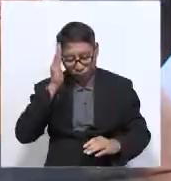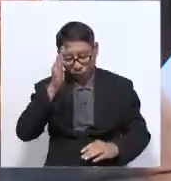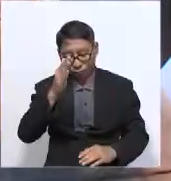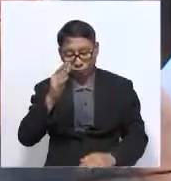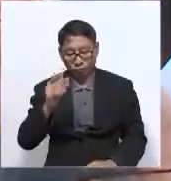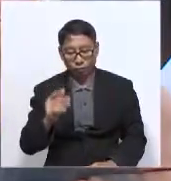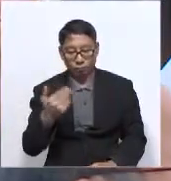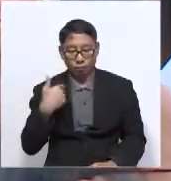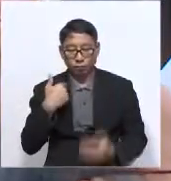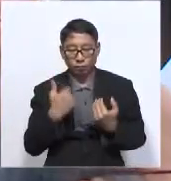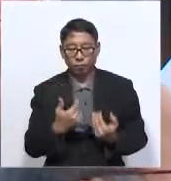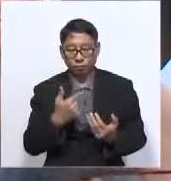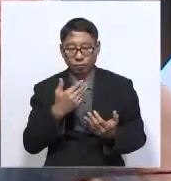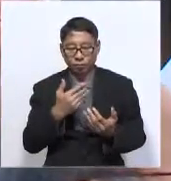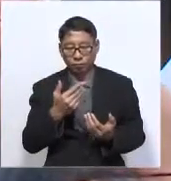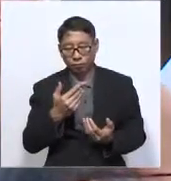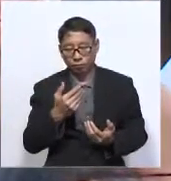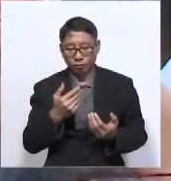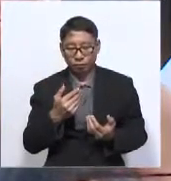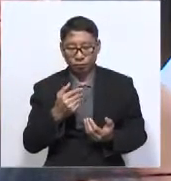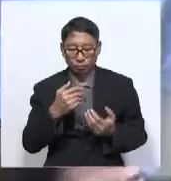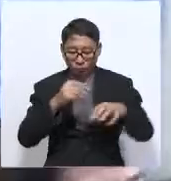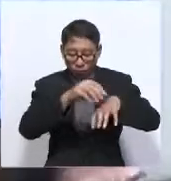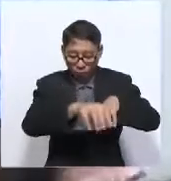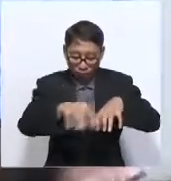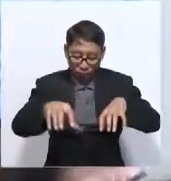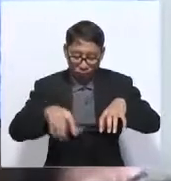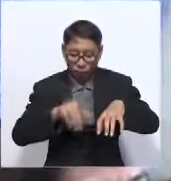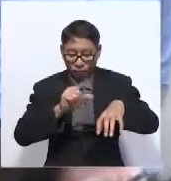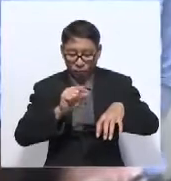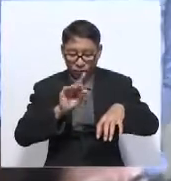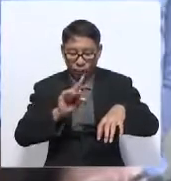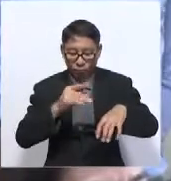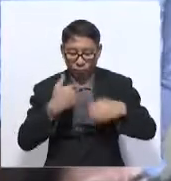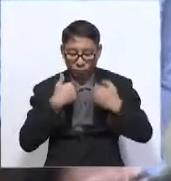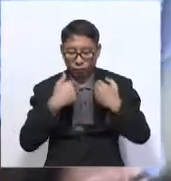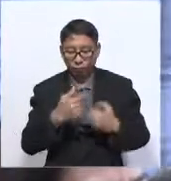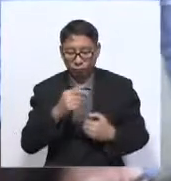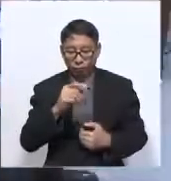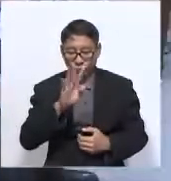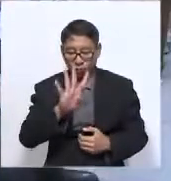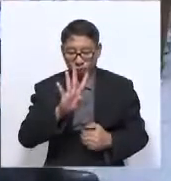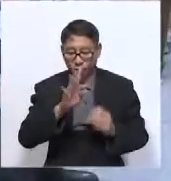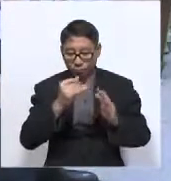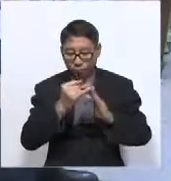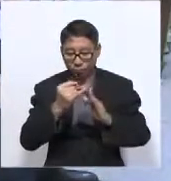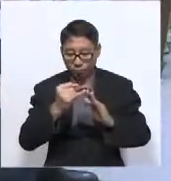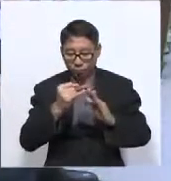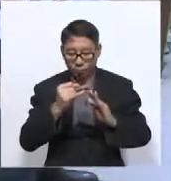ค่ะ สำหรับอุทยานธรณีสตูลนั้นมีทั้งหมด28แหล่งใน4อำเภอด้วยกันนะคะครอบคลุมพื้น